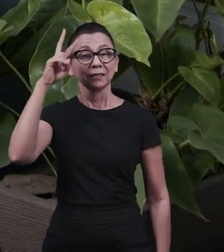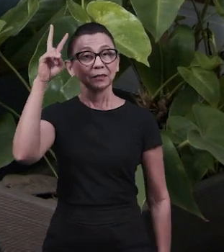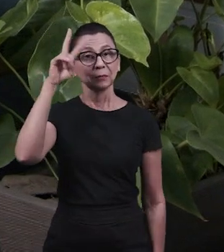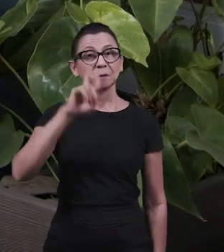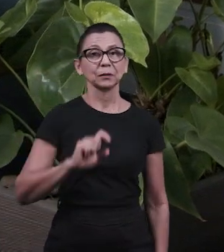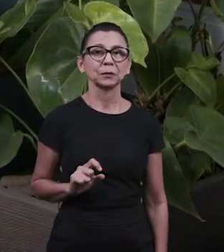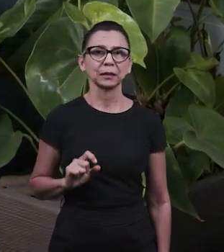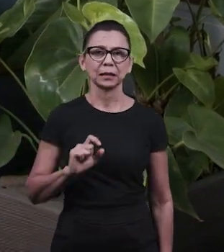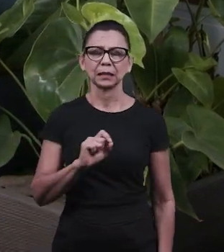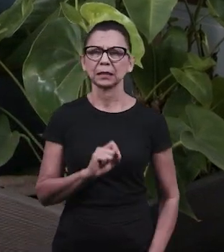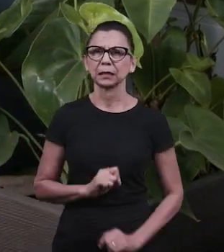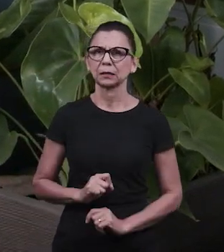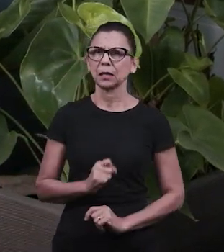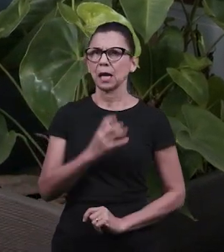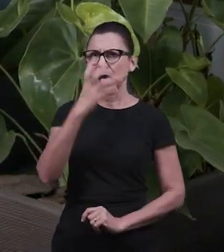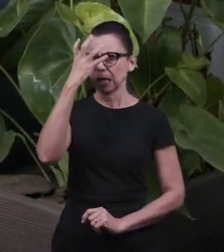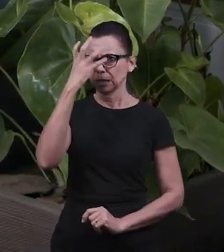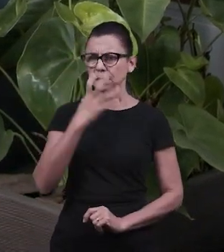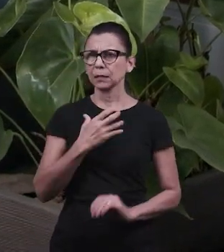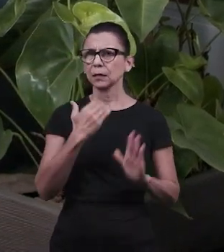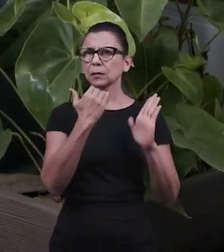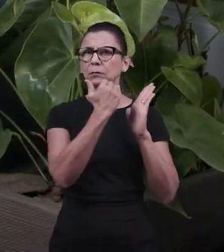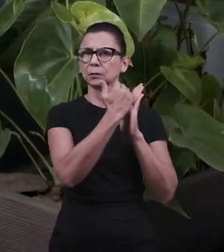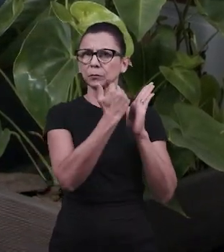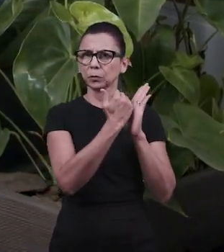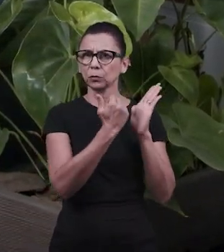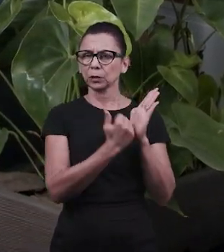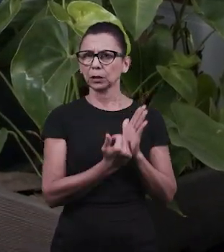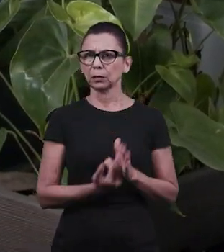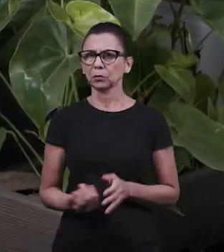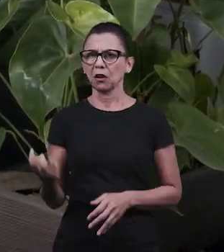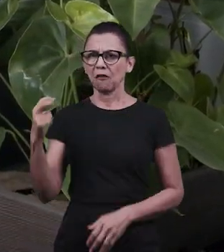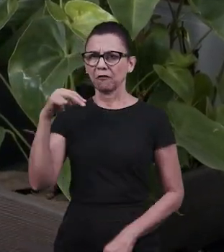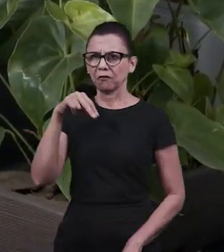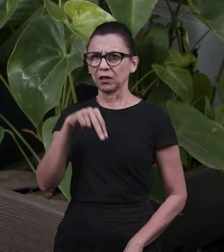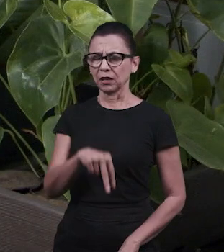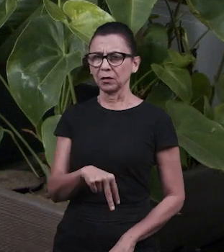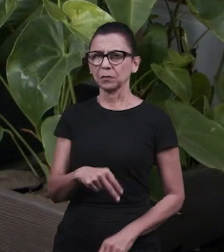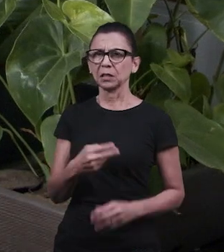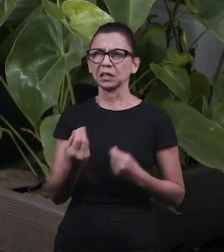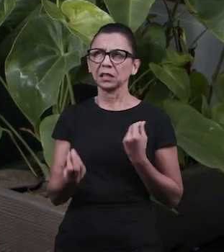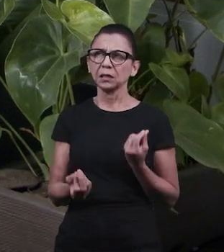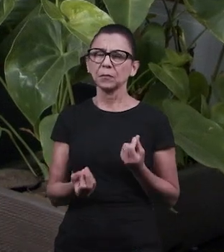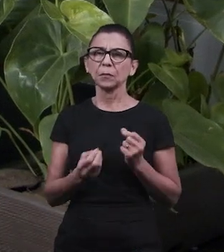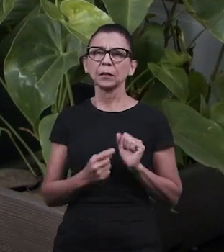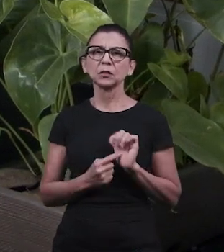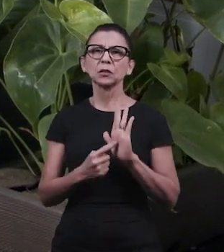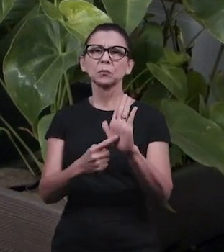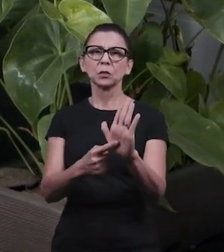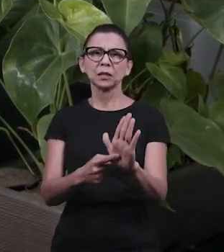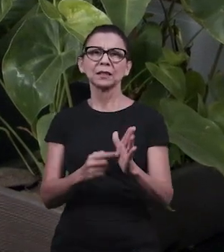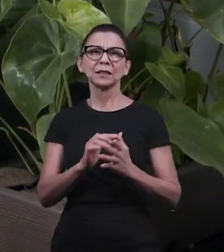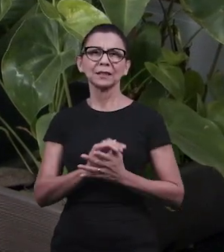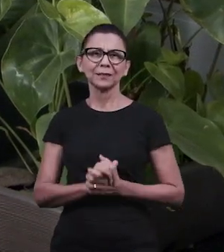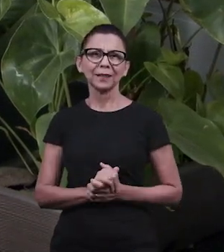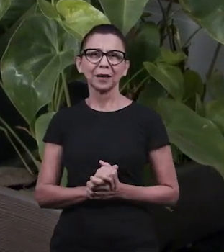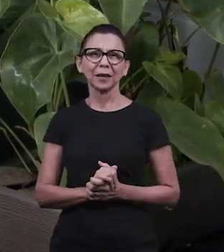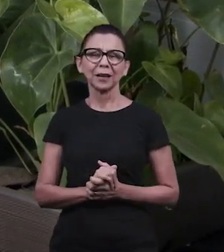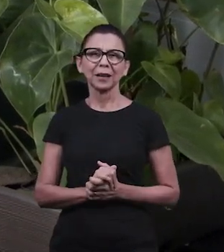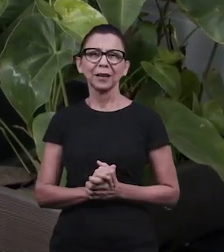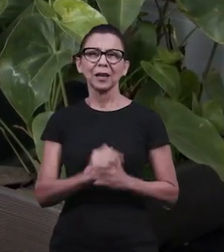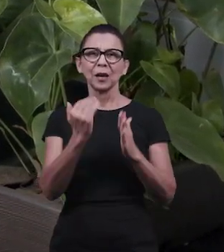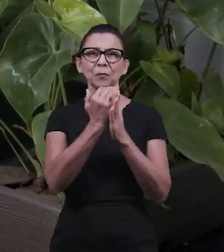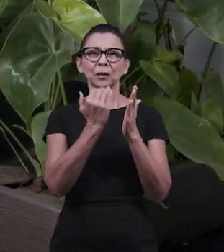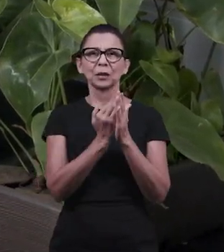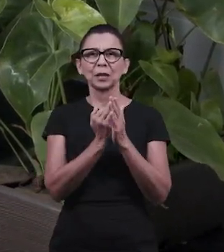бы напомнить о важности этой программы. Мы не пытаемся создать развлекательную программу